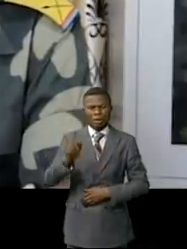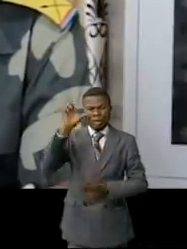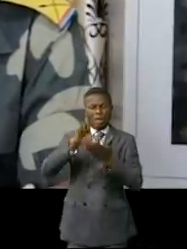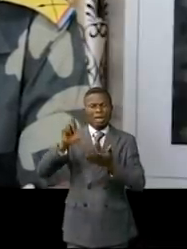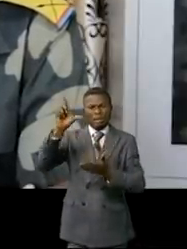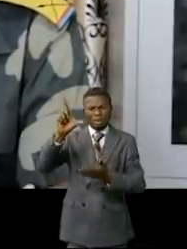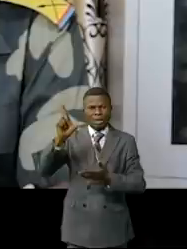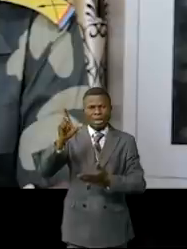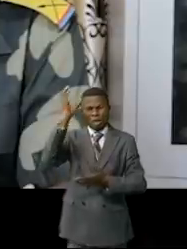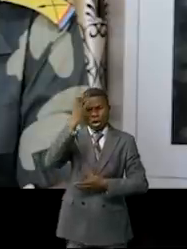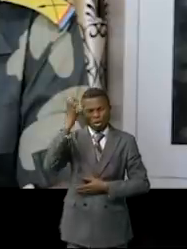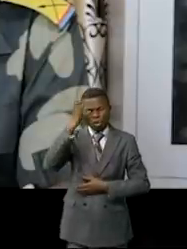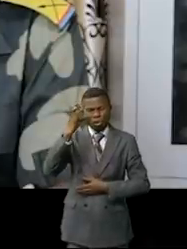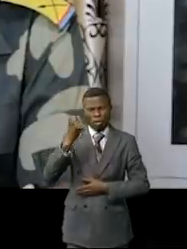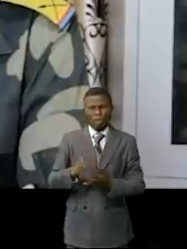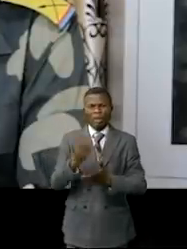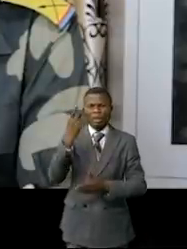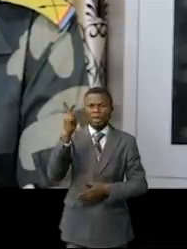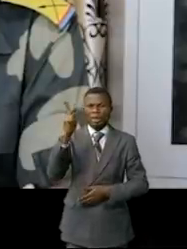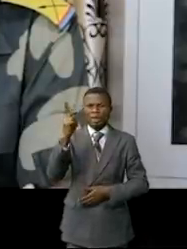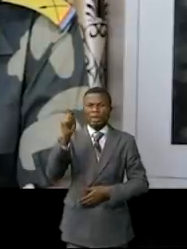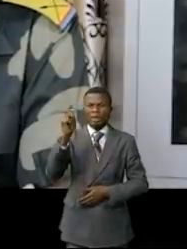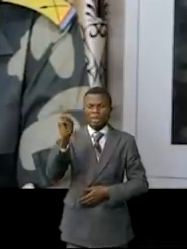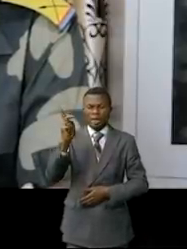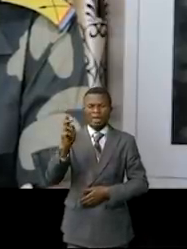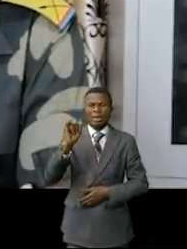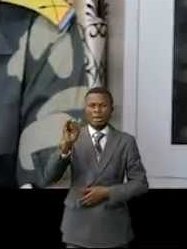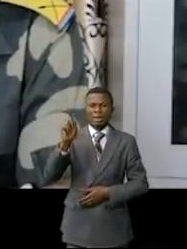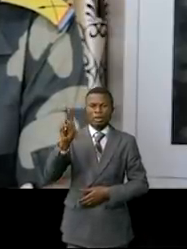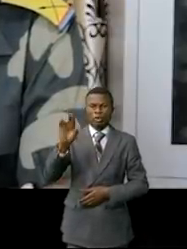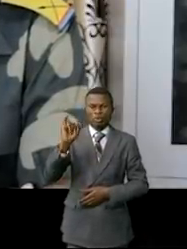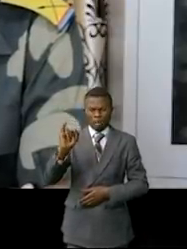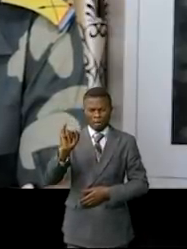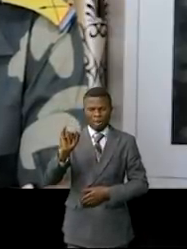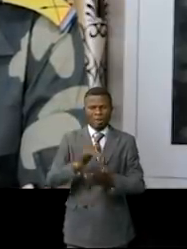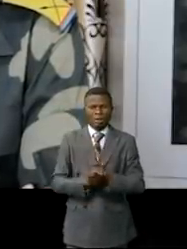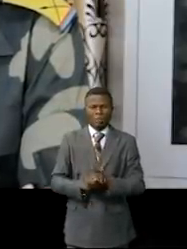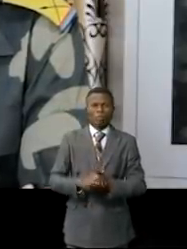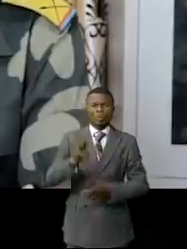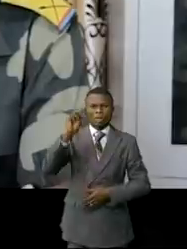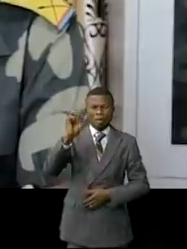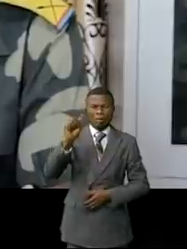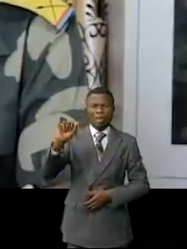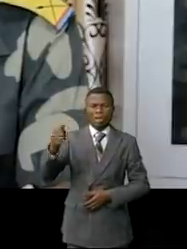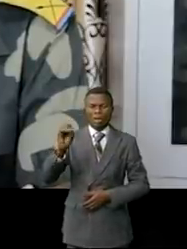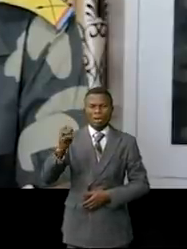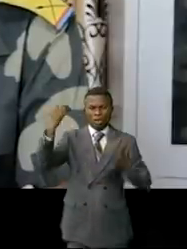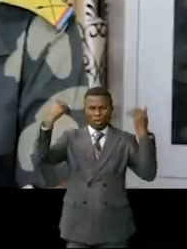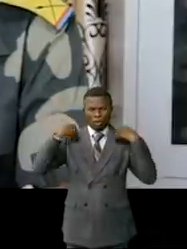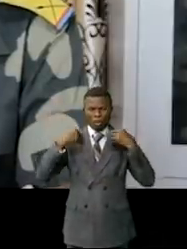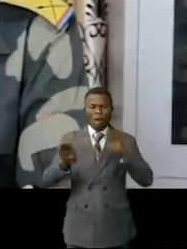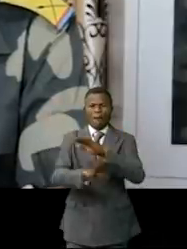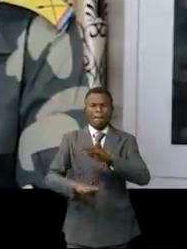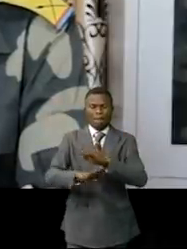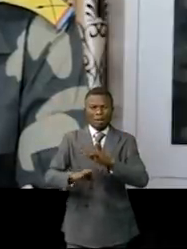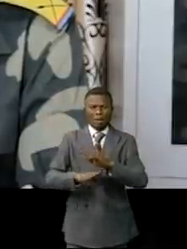Kimfuta, T4 du secteur opérationnel Ituri, 32e région militaire, Major Sadiq Delphin, commandant de la base logistique